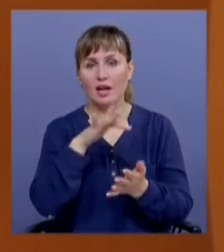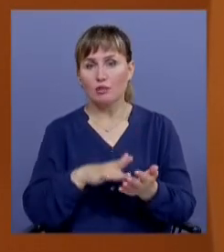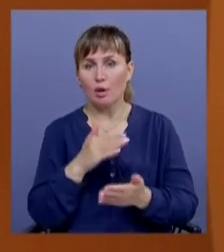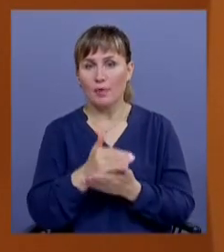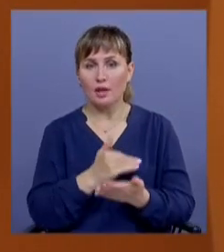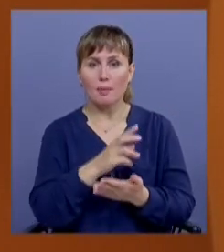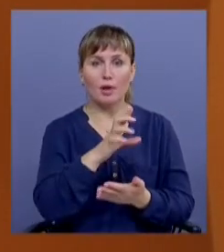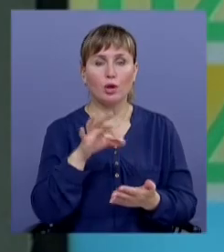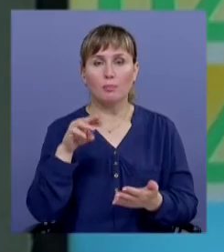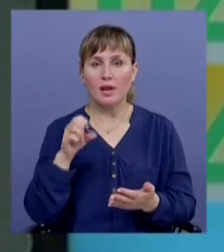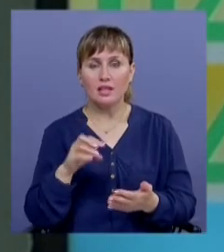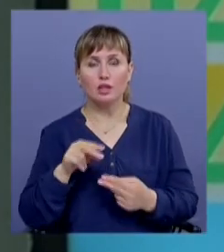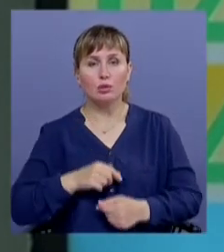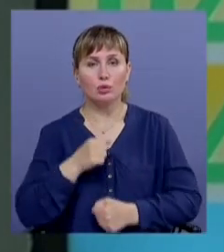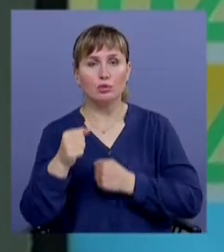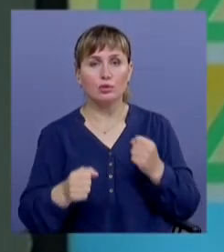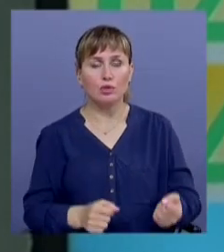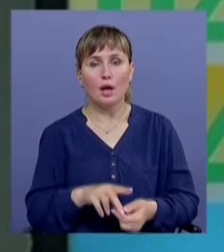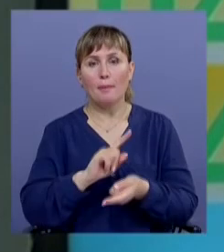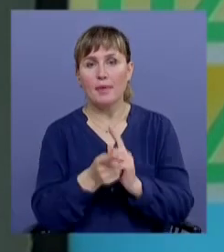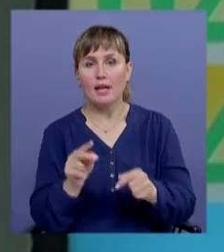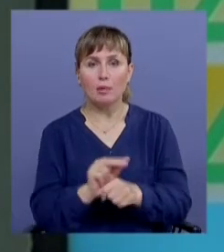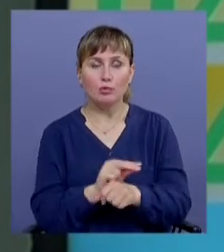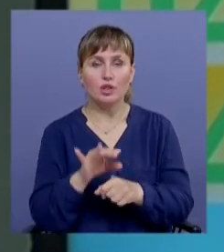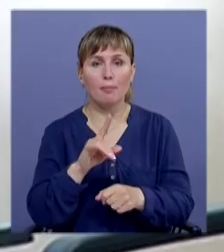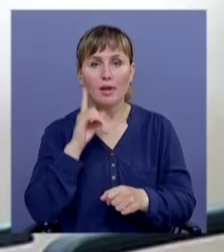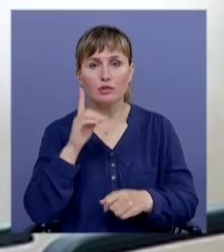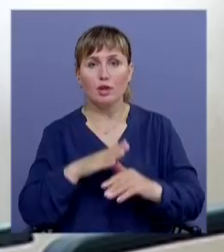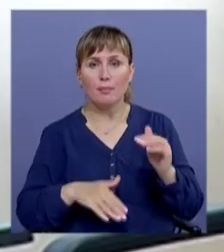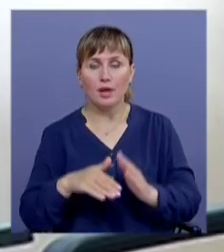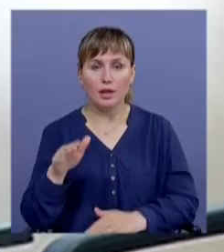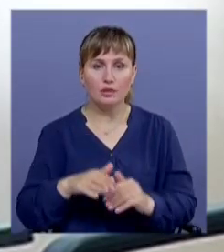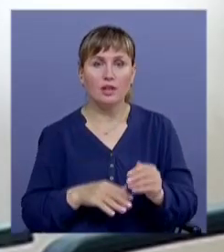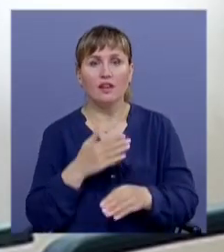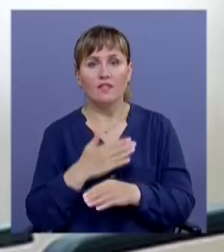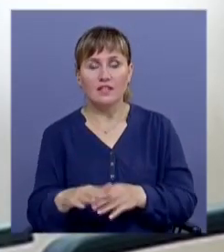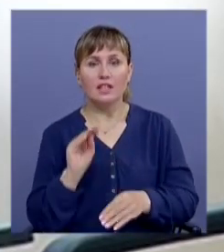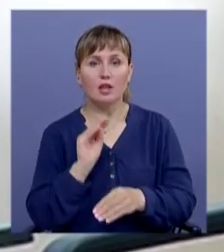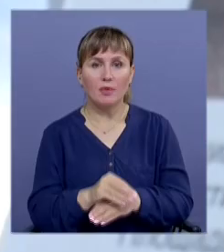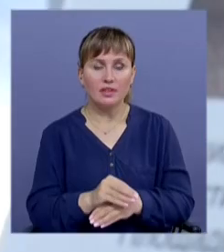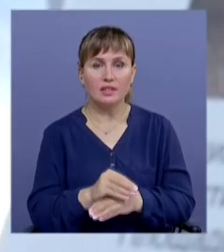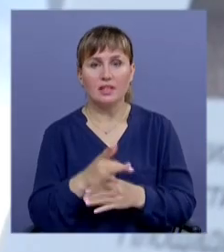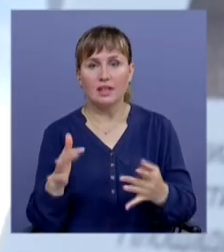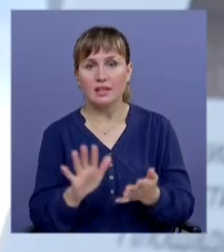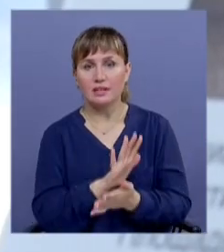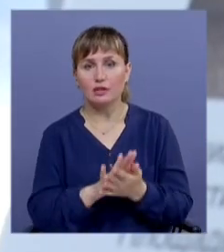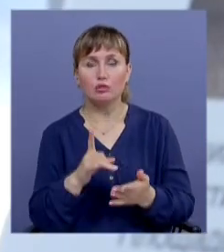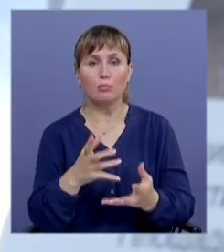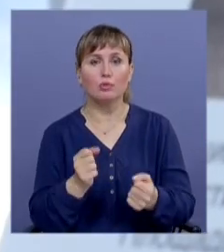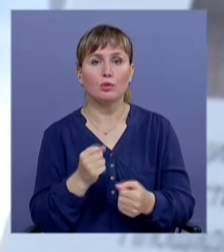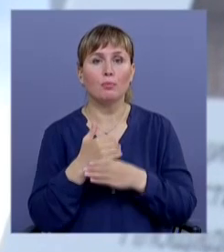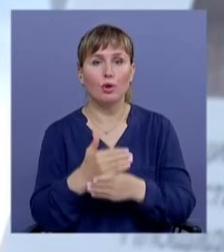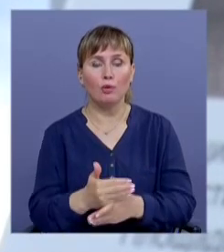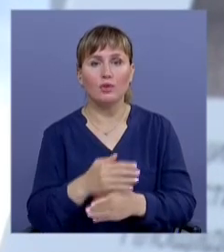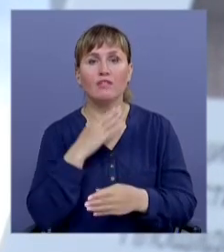программы «Бақытты отбасы» на трудоустройство, переобучение и молодежную практику выделены дополнительные квоты. Чтобы получить помощь,